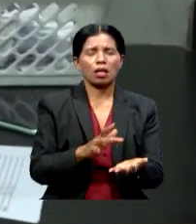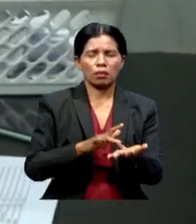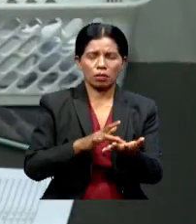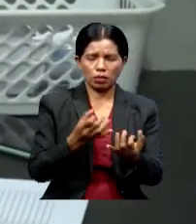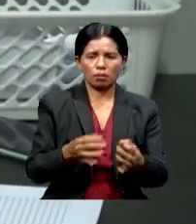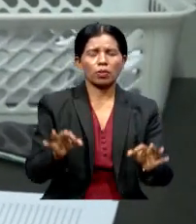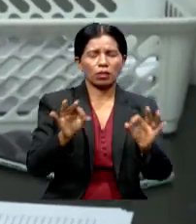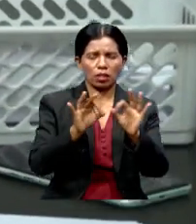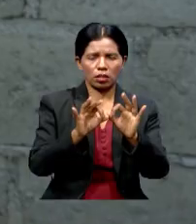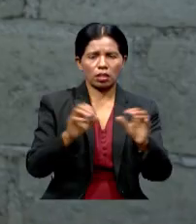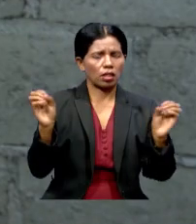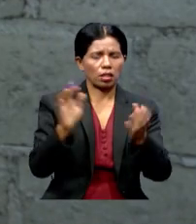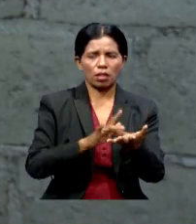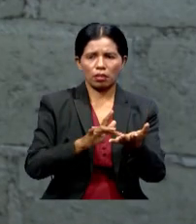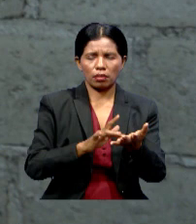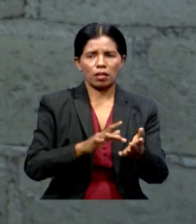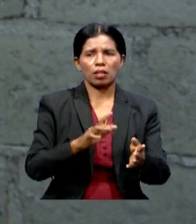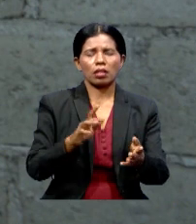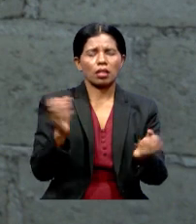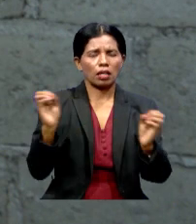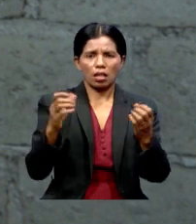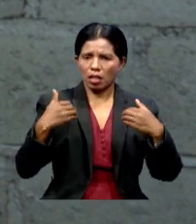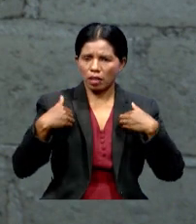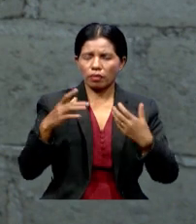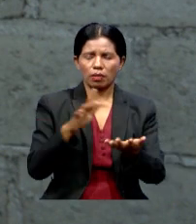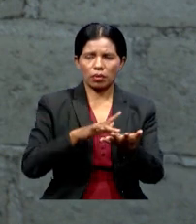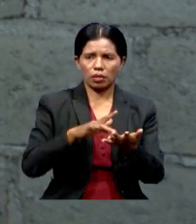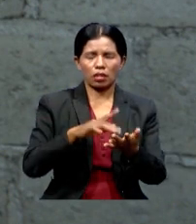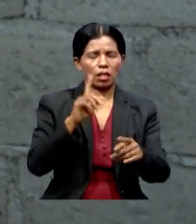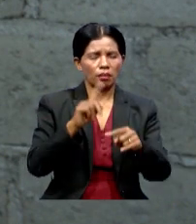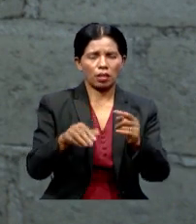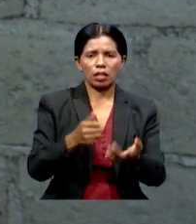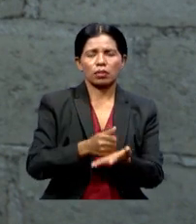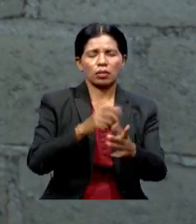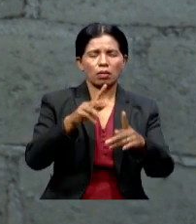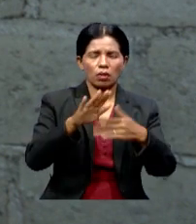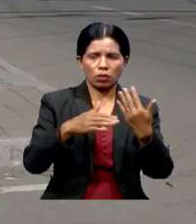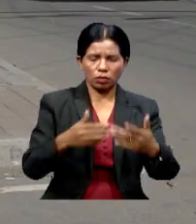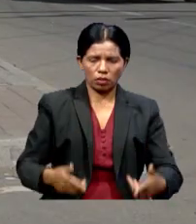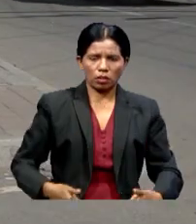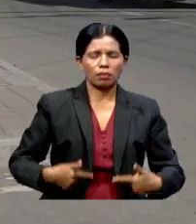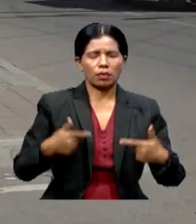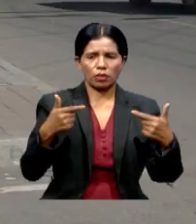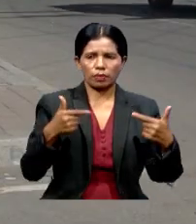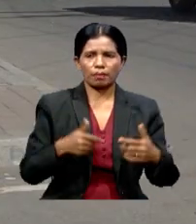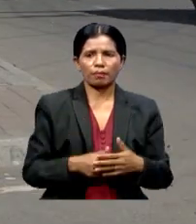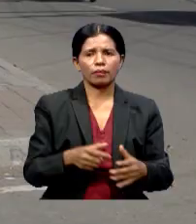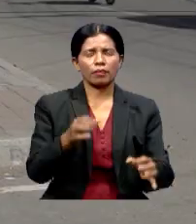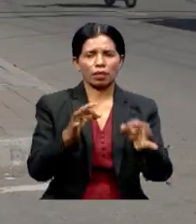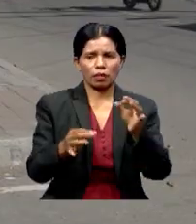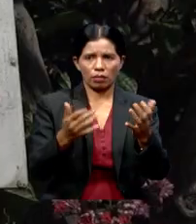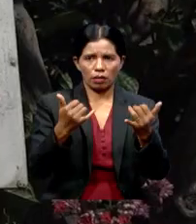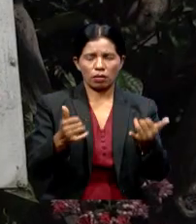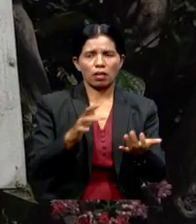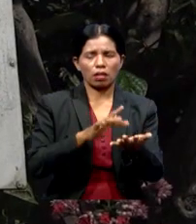bida tamba lai hai muruk lai hai muruk labela salba emene muris emene bida maske daw daung ne